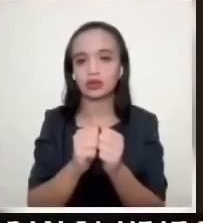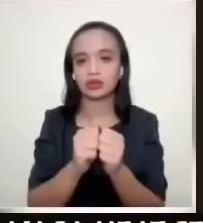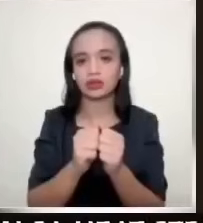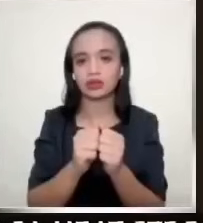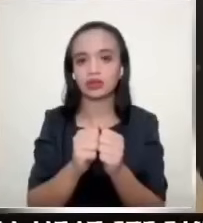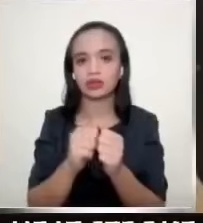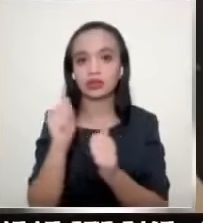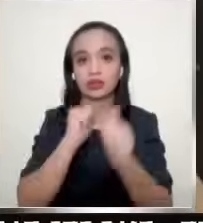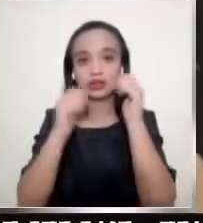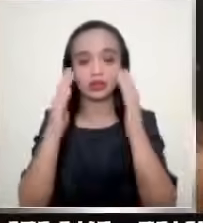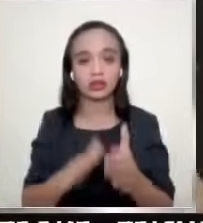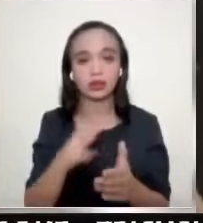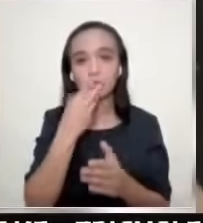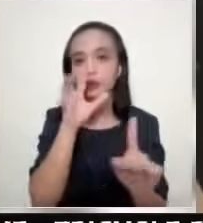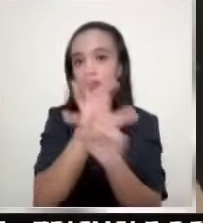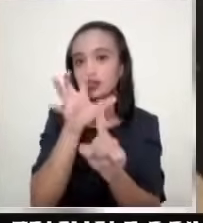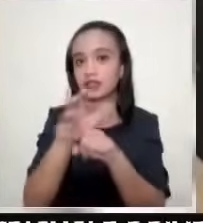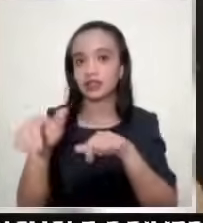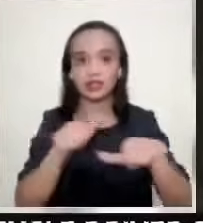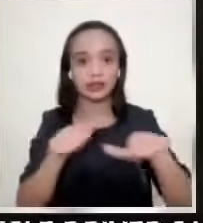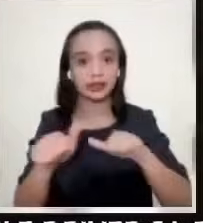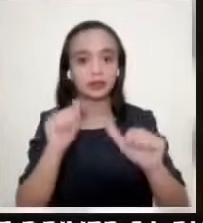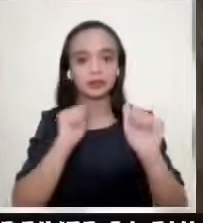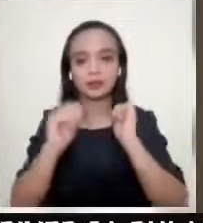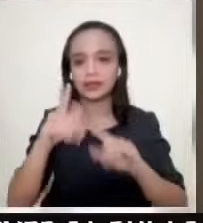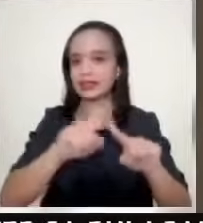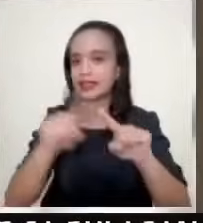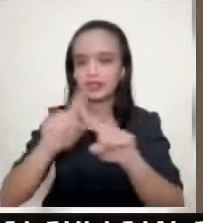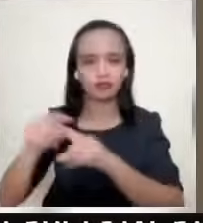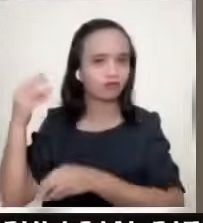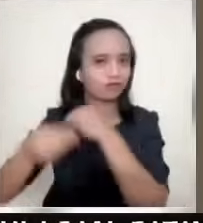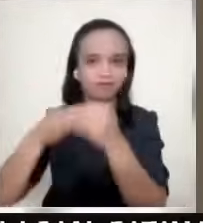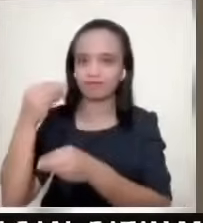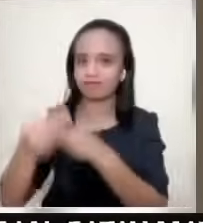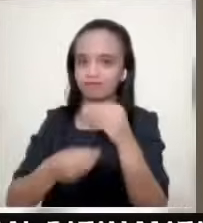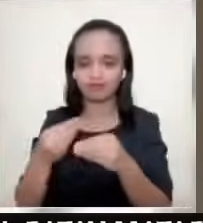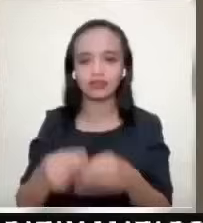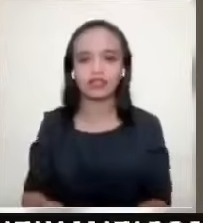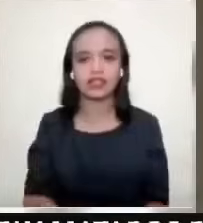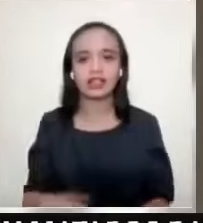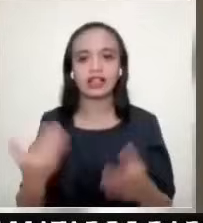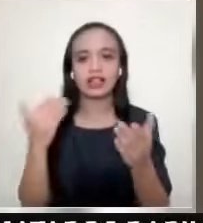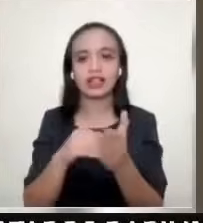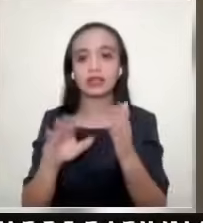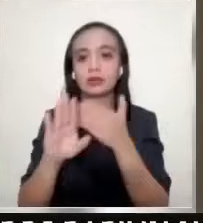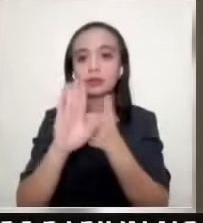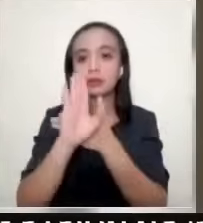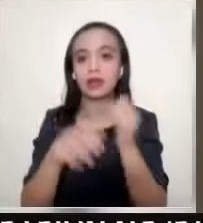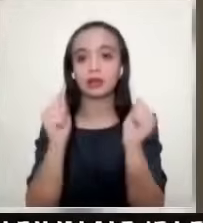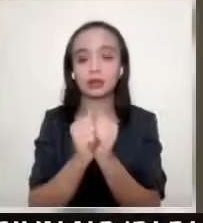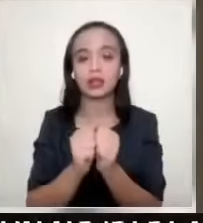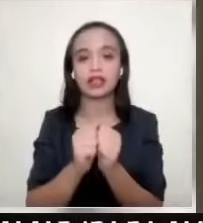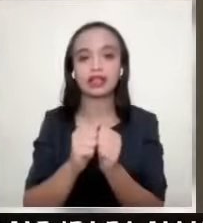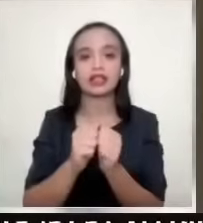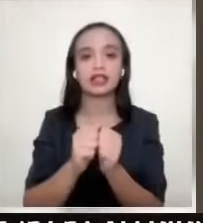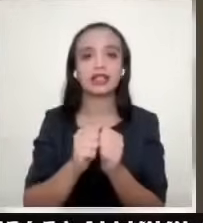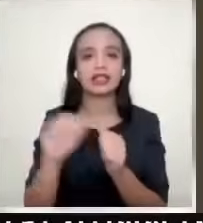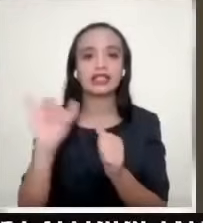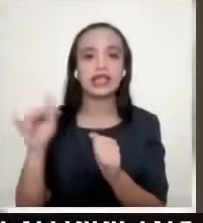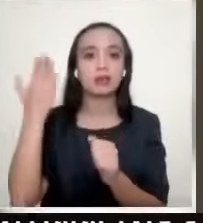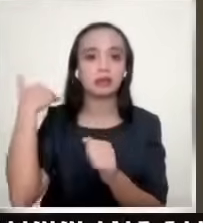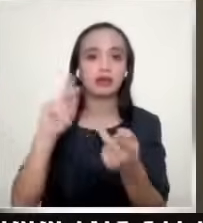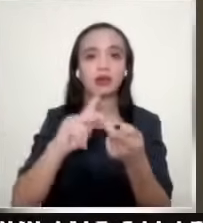action star ng iba't ibang henerasyon. Marereuniting siya sa dating kaparehang si Kylie Padilla.